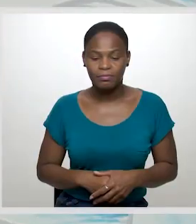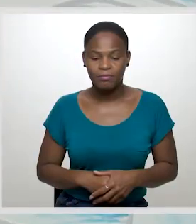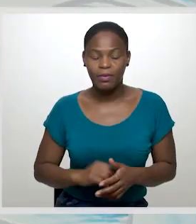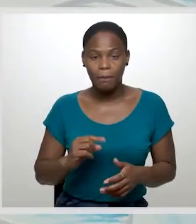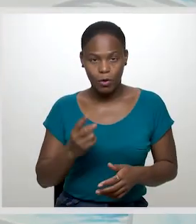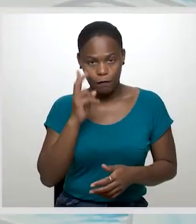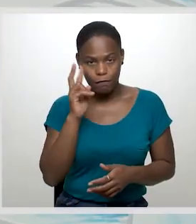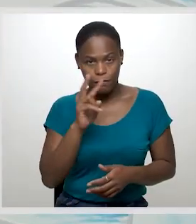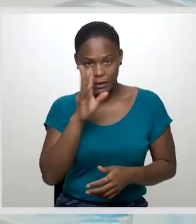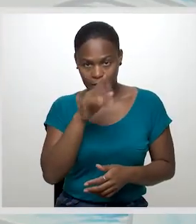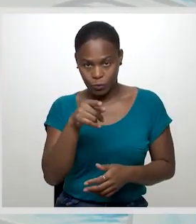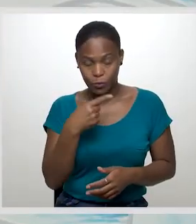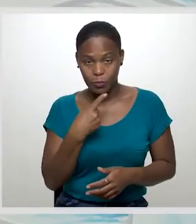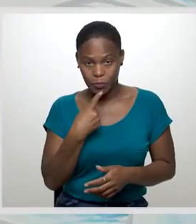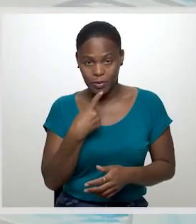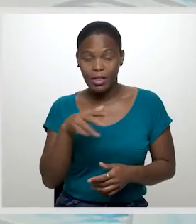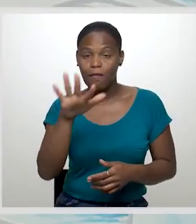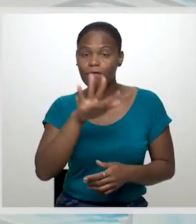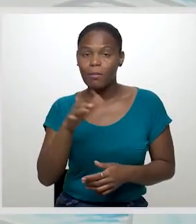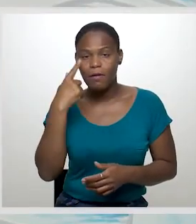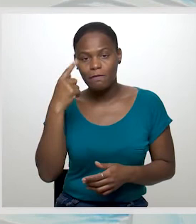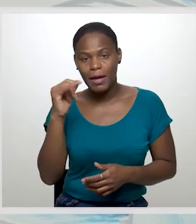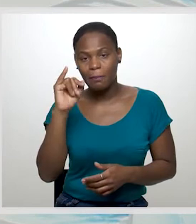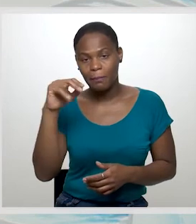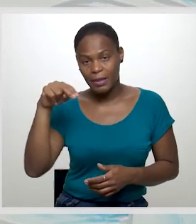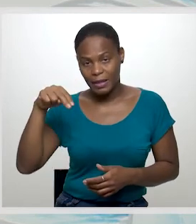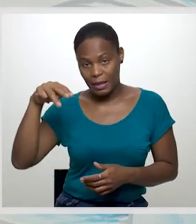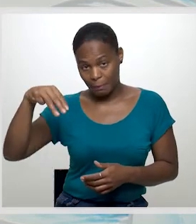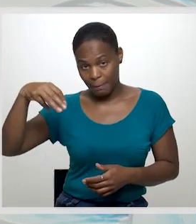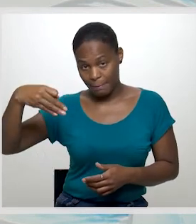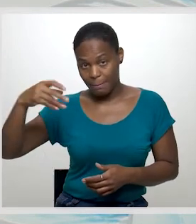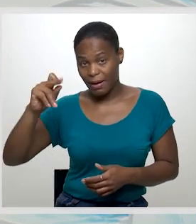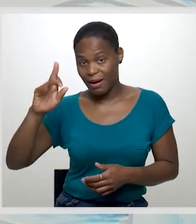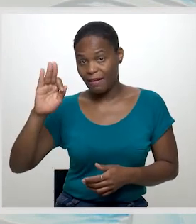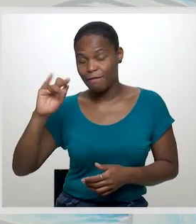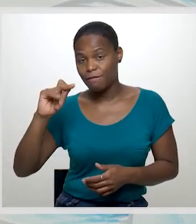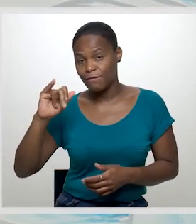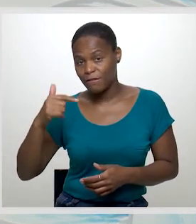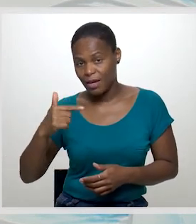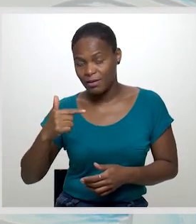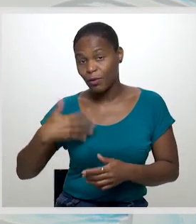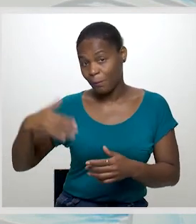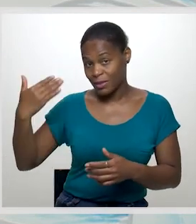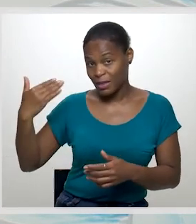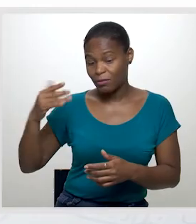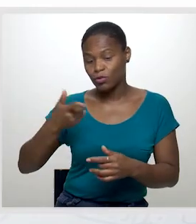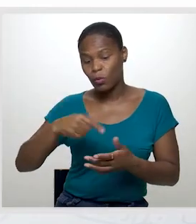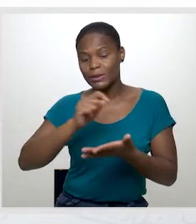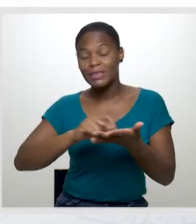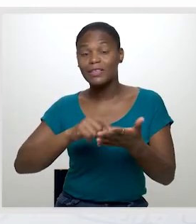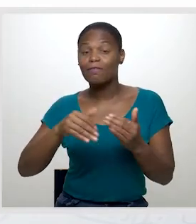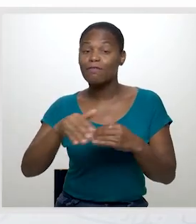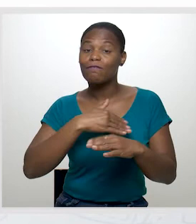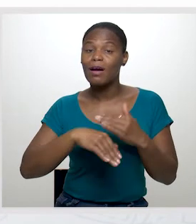Alors, pour vérifier si tu as compris la formation de l'imparfait, nous allons faire des exercices. Et le premier exercice, ce sera